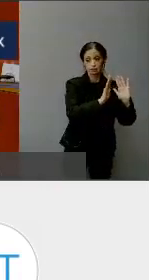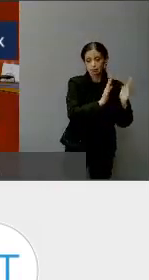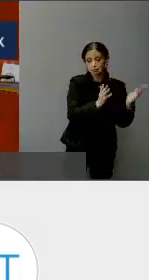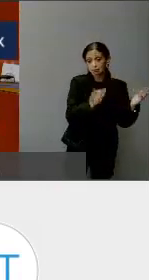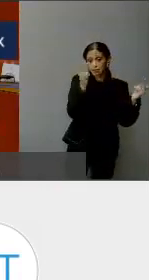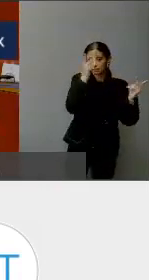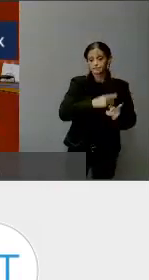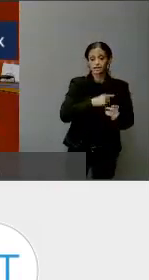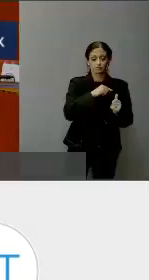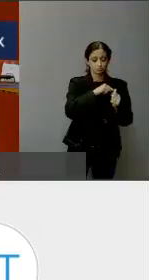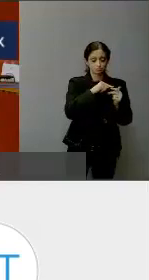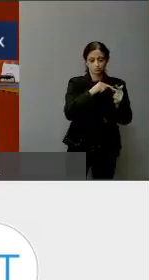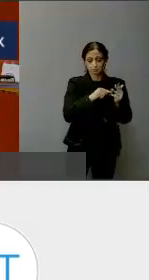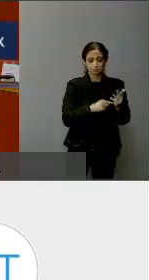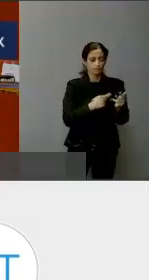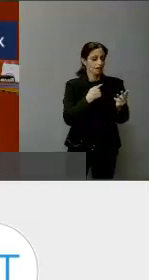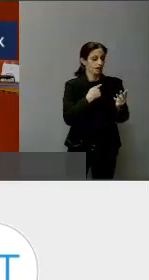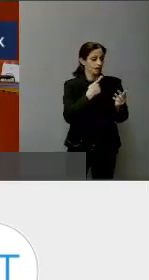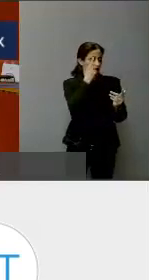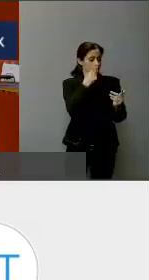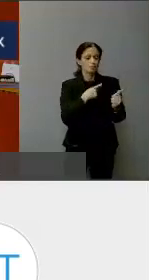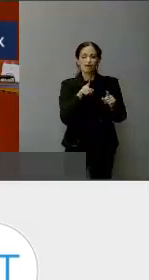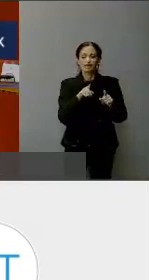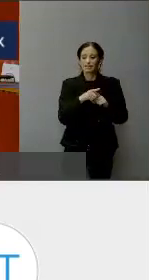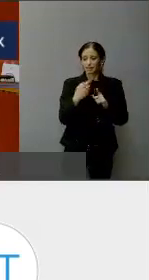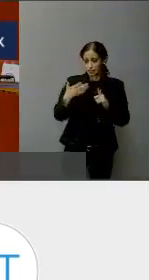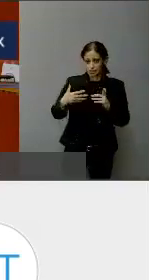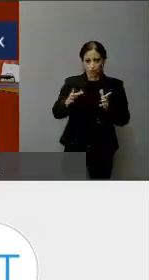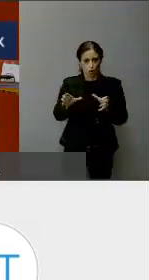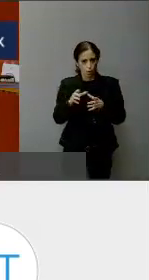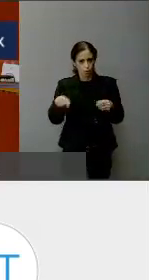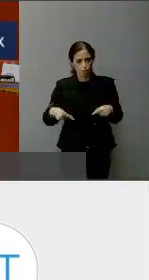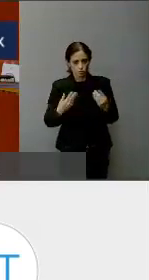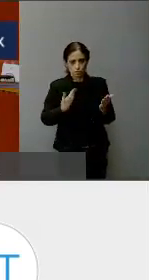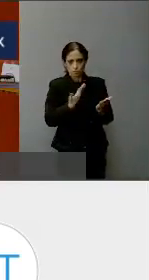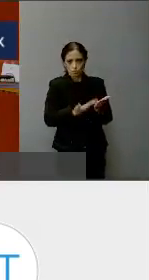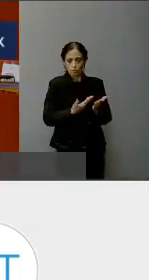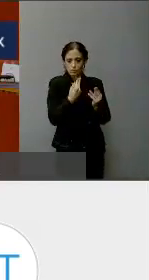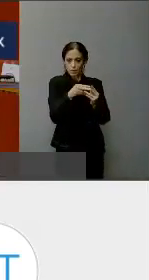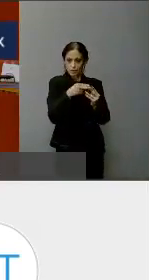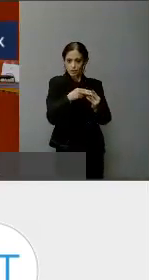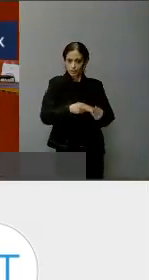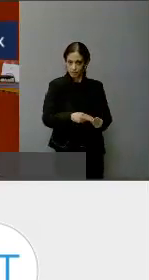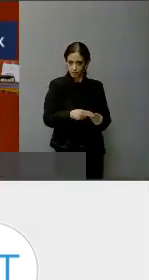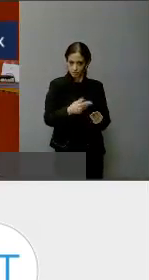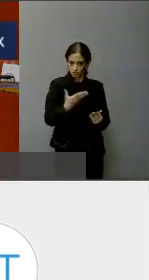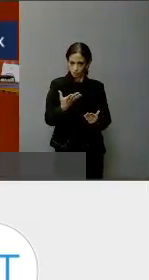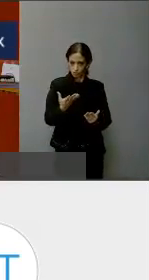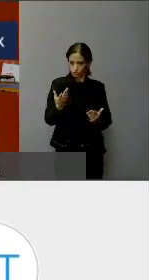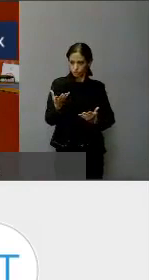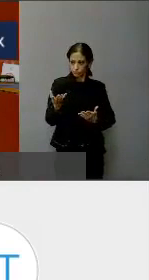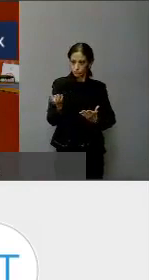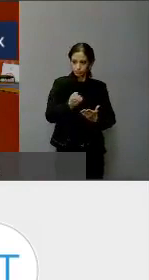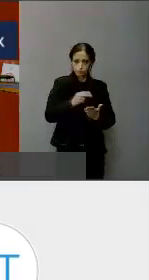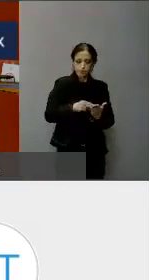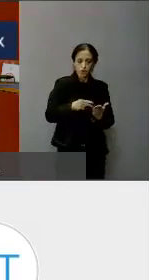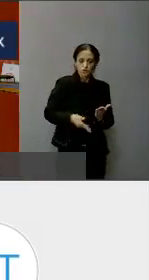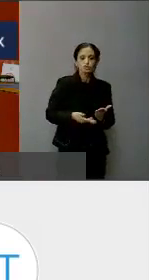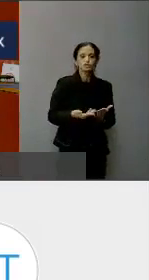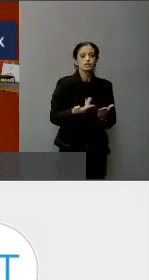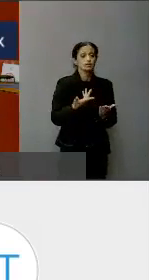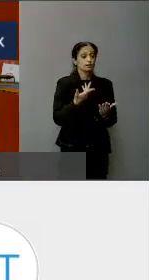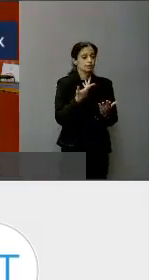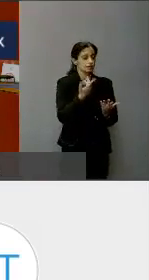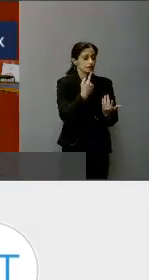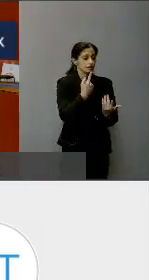tra l'altro anche le opposizioni avevano proposto nell'emendamento che è stato recepito che sono volti proprio a